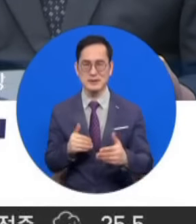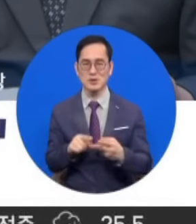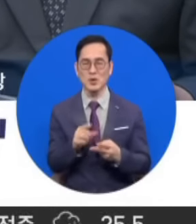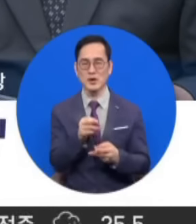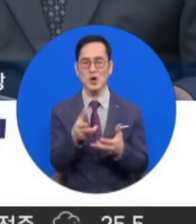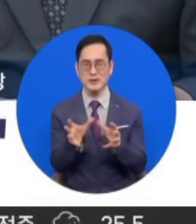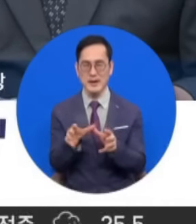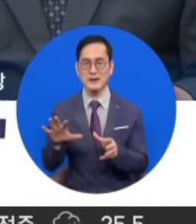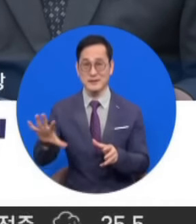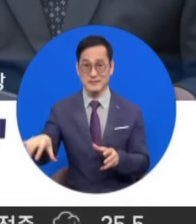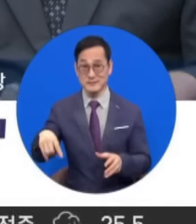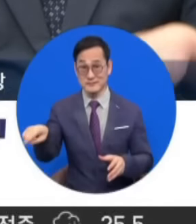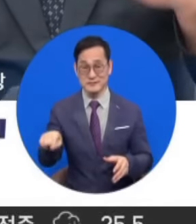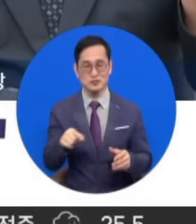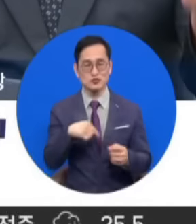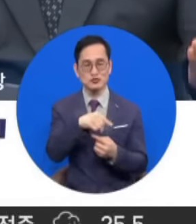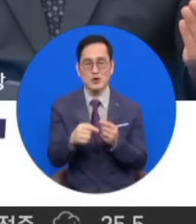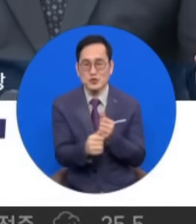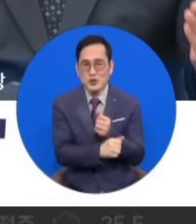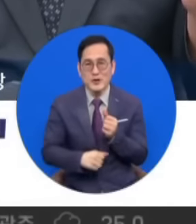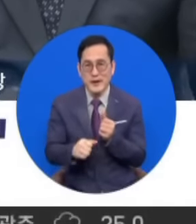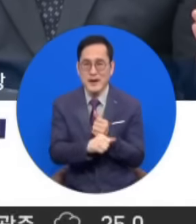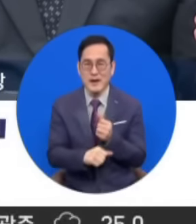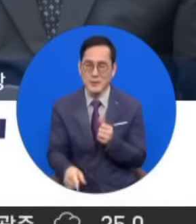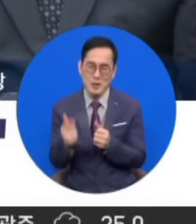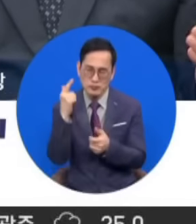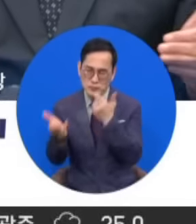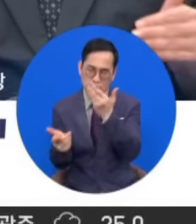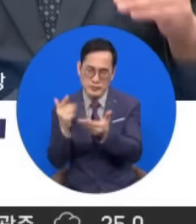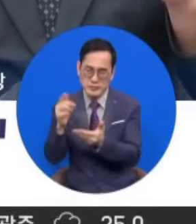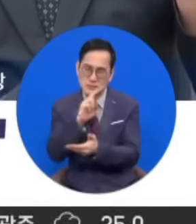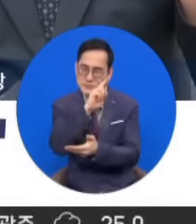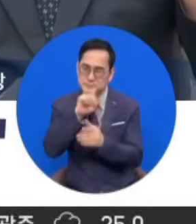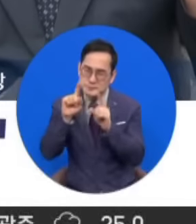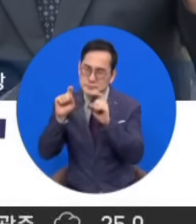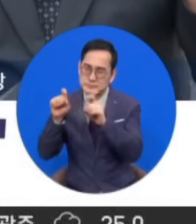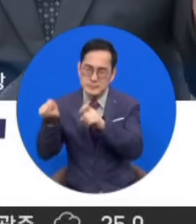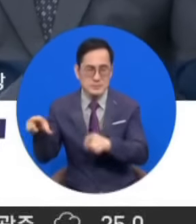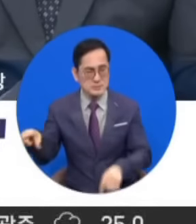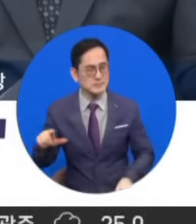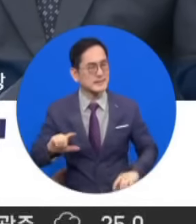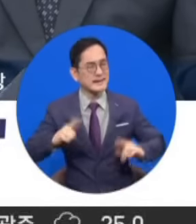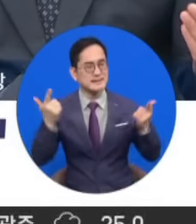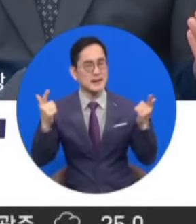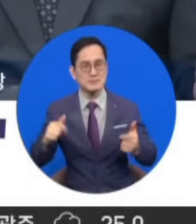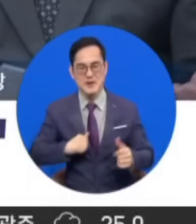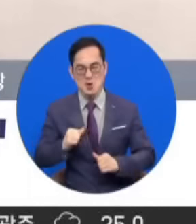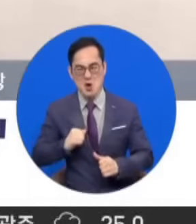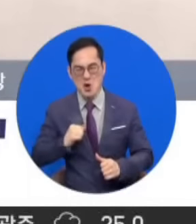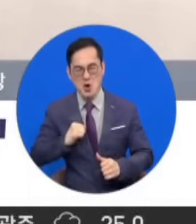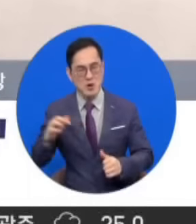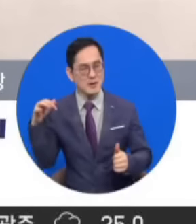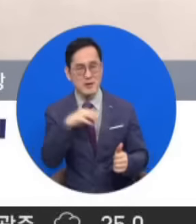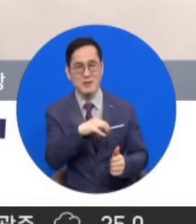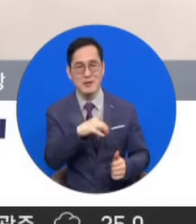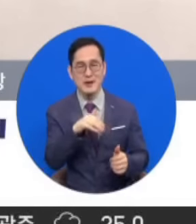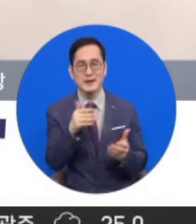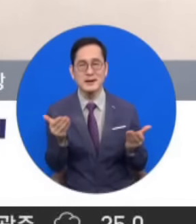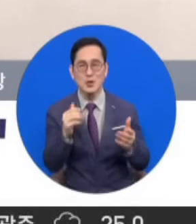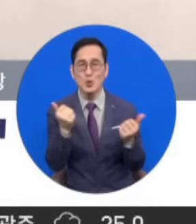운영위 자체에서 뭔가 드러나는 것을 막기 위해서 예. 회의 진행을 굉장히 의도적으로 저런 상황을 만들려고